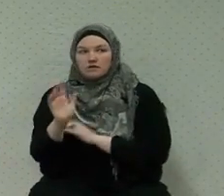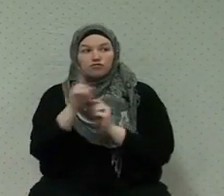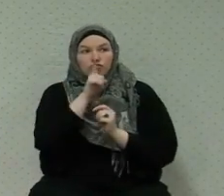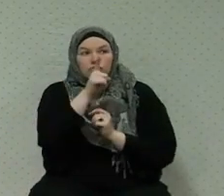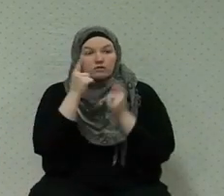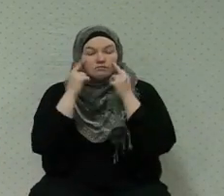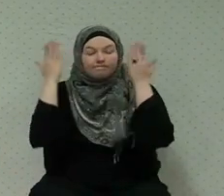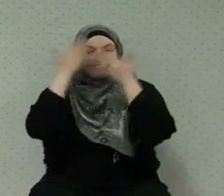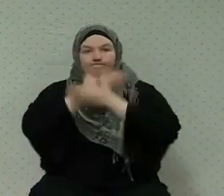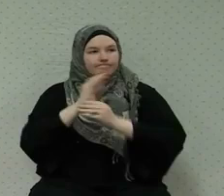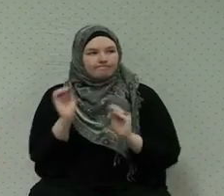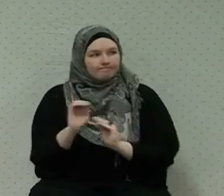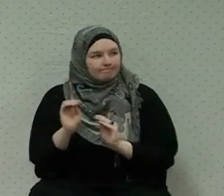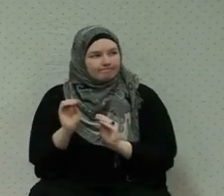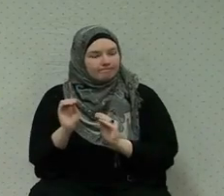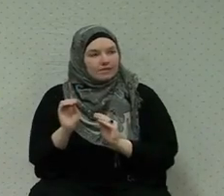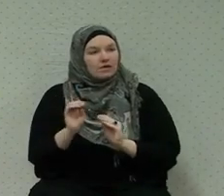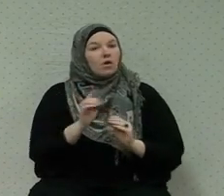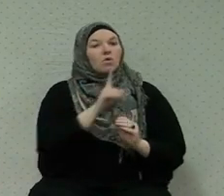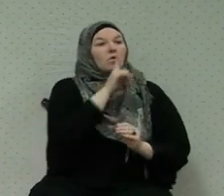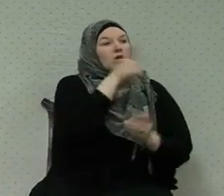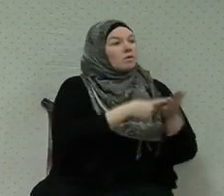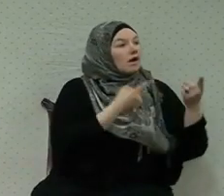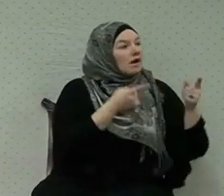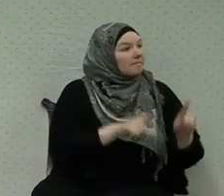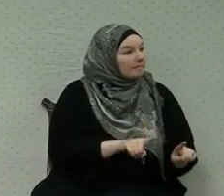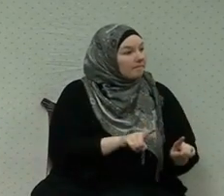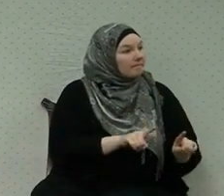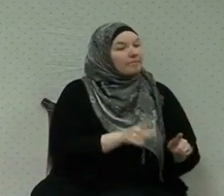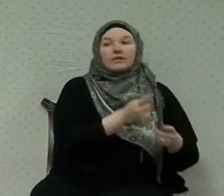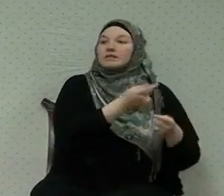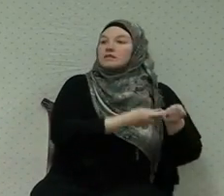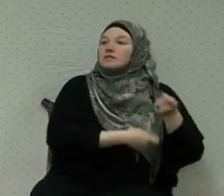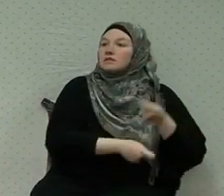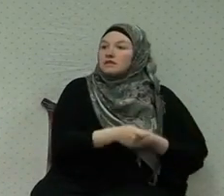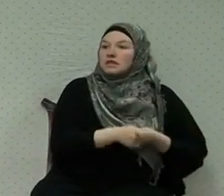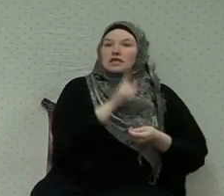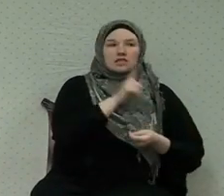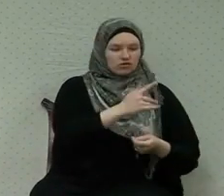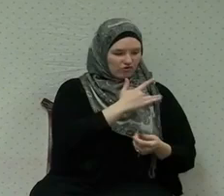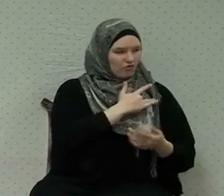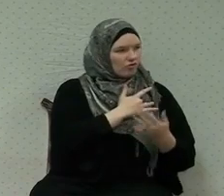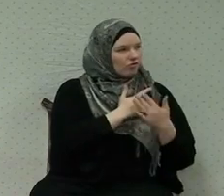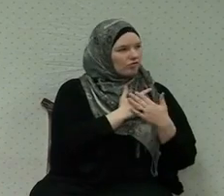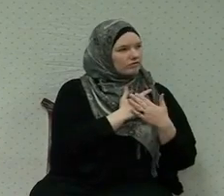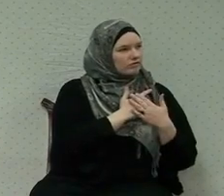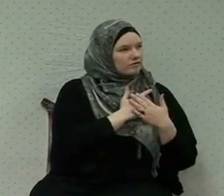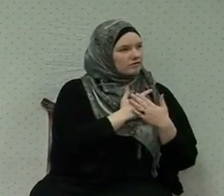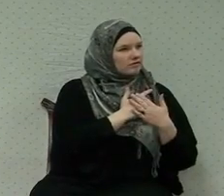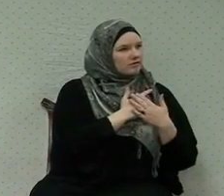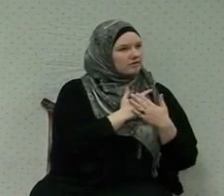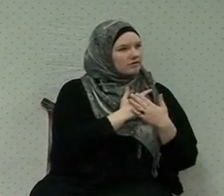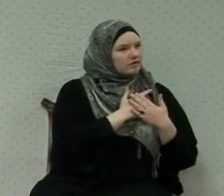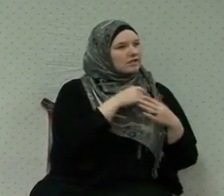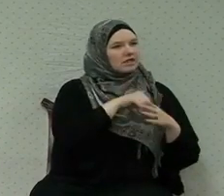تَعْمَى الْقُلُوبُ الَّتِي فِي الصُّدُورِ. Instead, it is the hearts that are in your